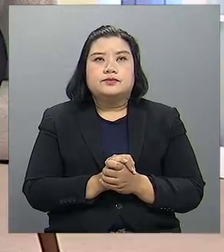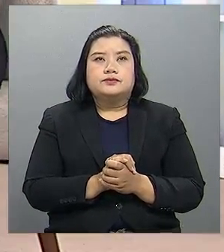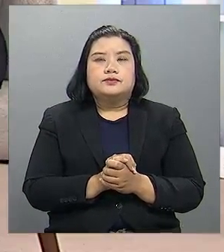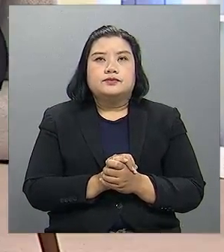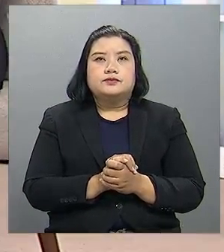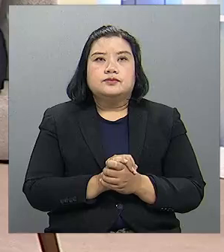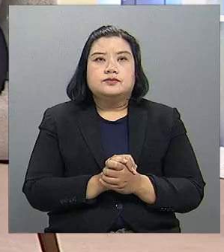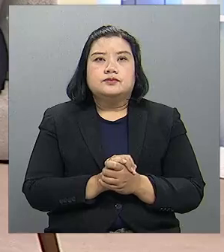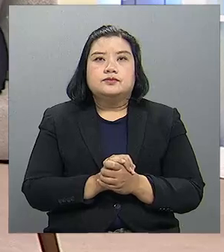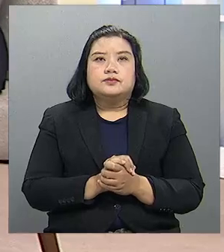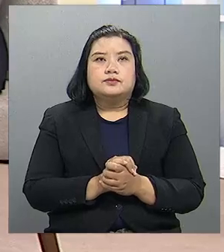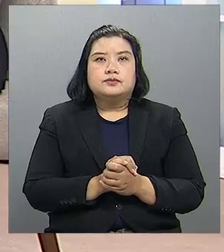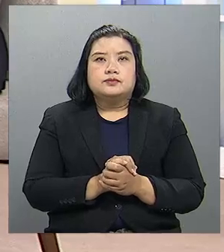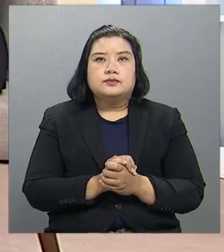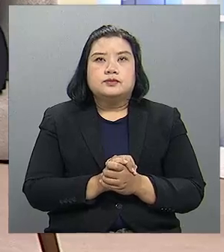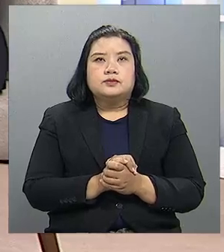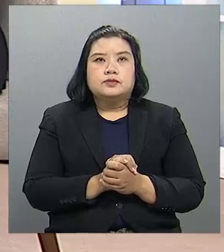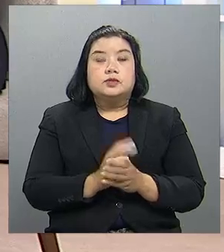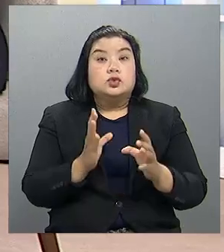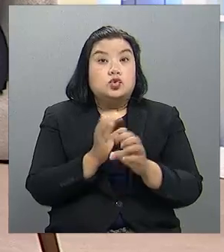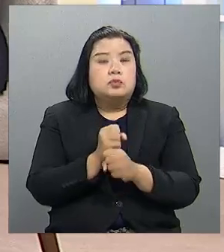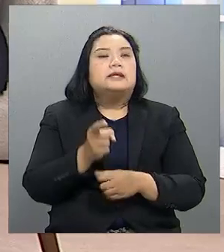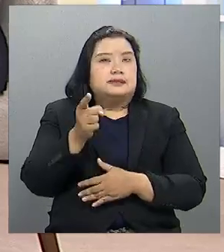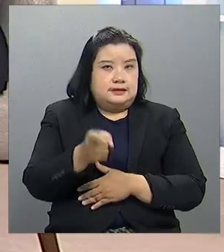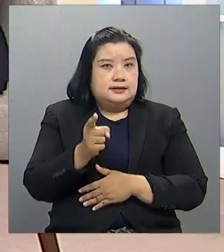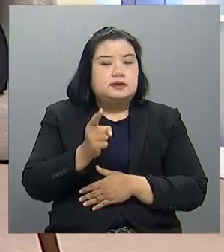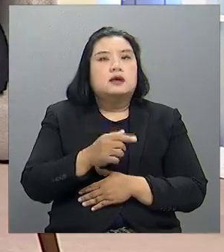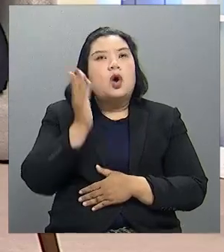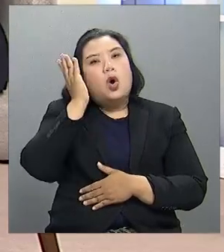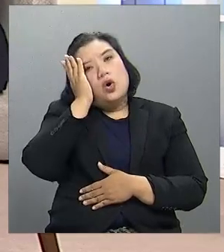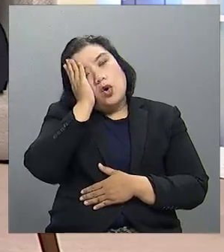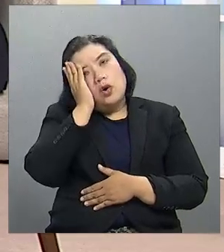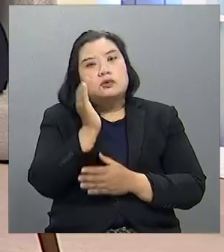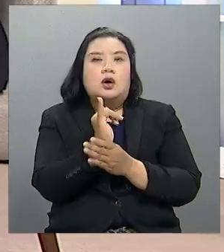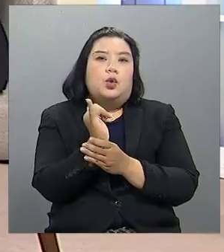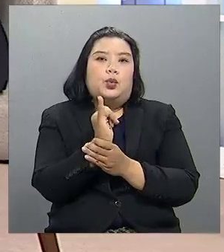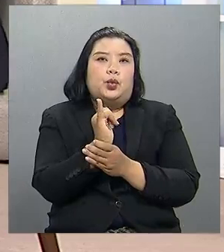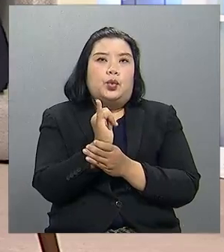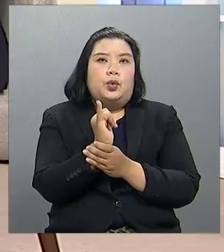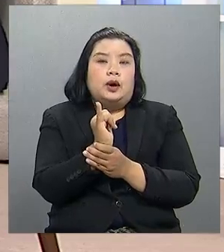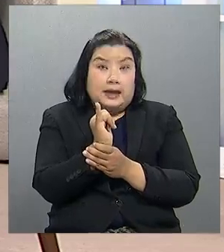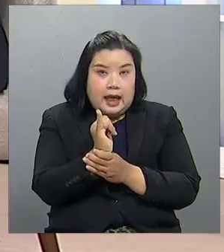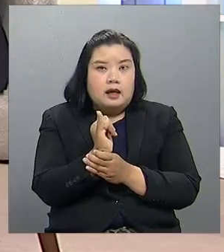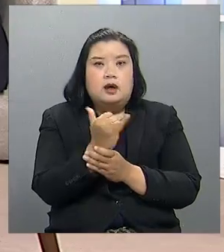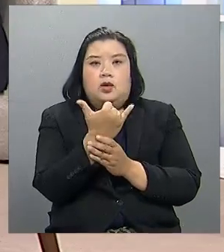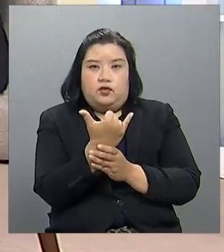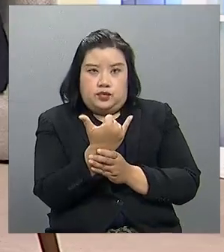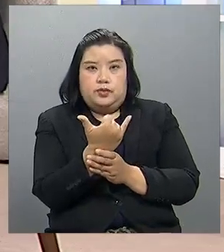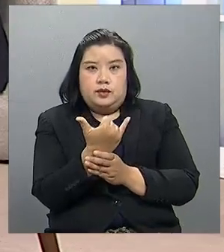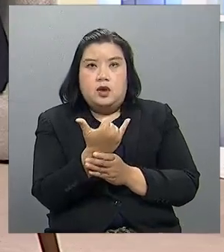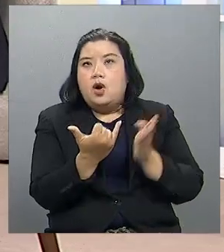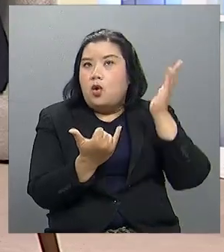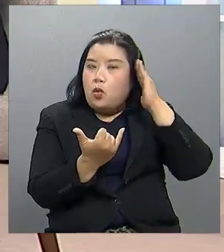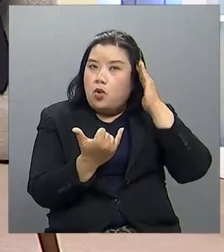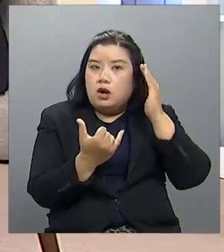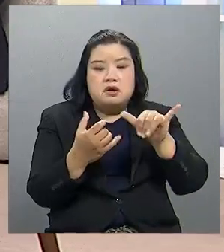สรุปเรื่องนี้เป็นเรื่องที่ชัวร์ครับคุณผู้ชมครับให้เด็กหรือว่าลูกตัวเล็กๆของเราเนี่ยนอนตะแคงด้านเดียวอาจจะทำให้หัวแบนได้นะครับท